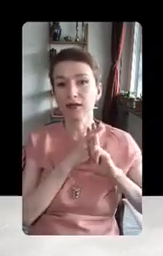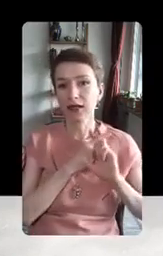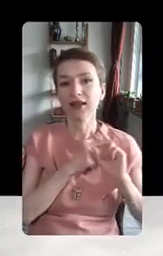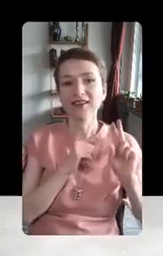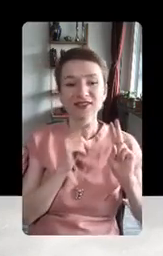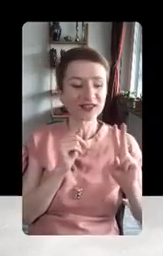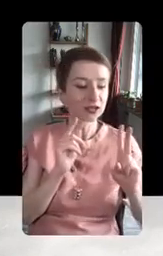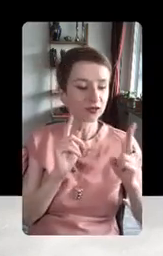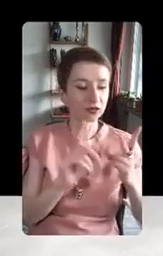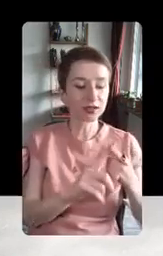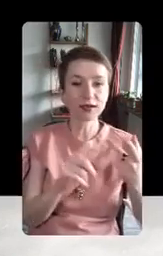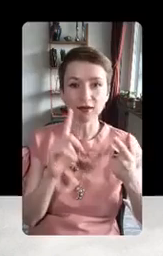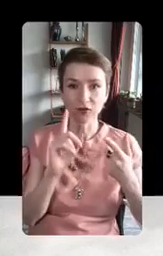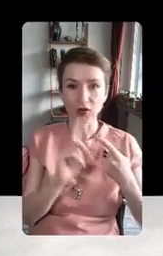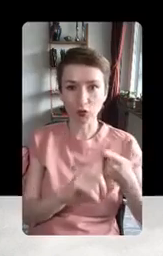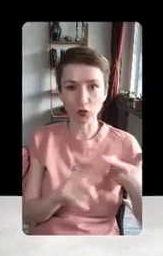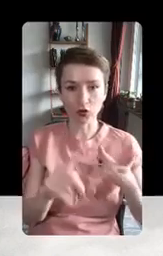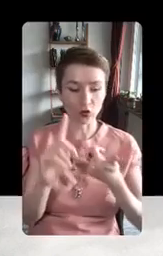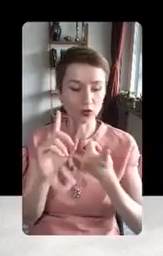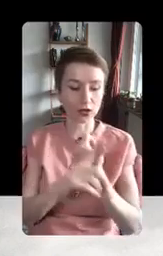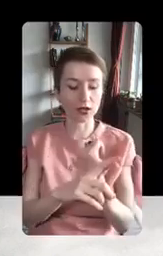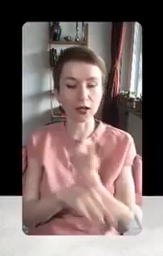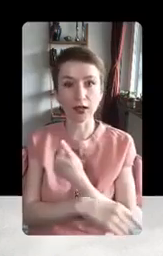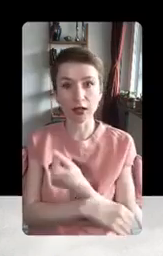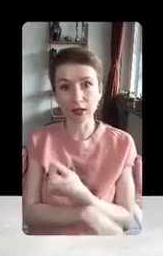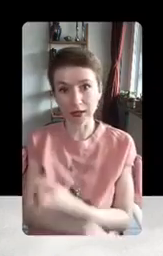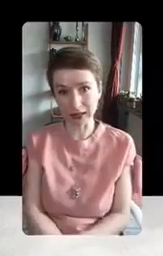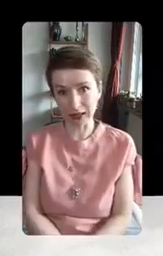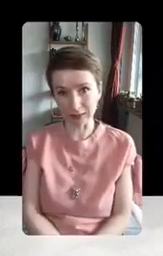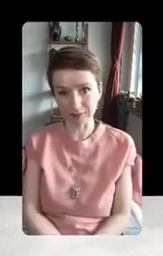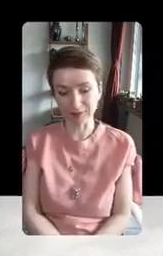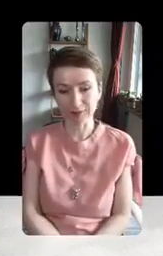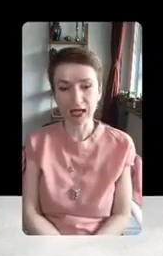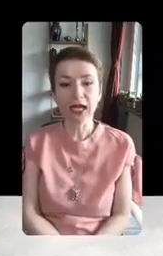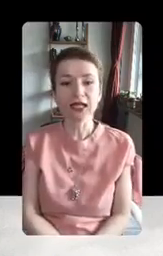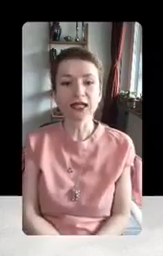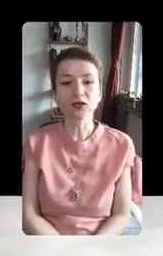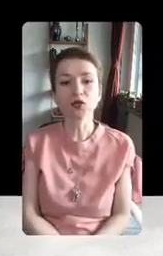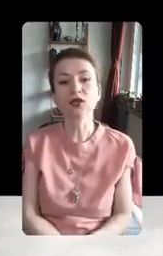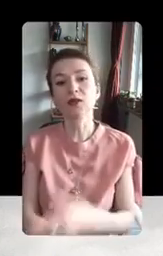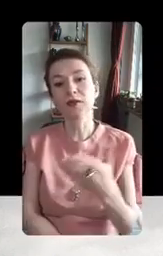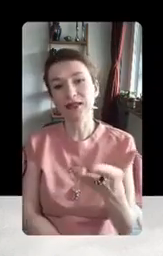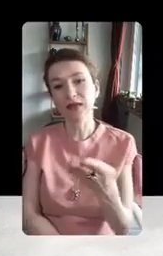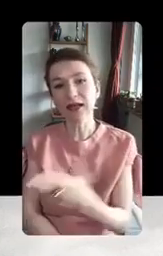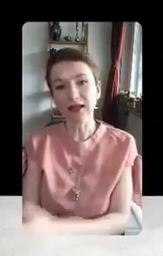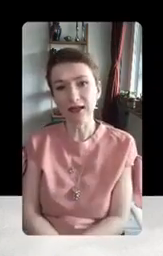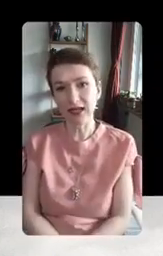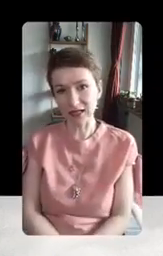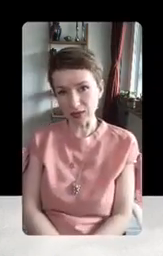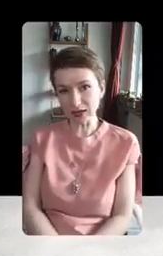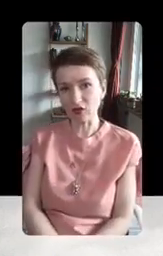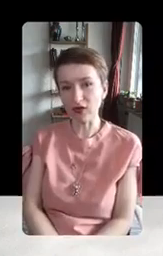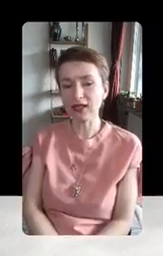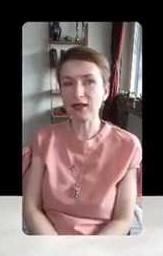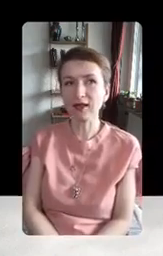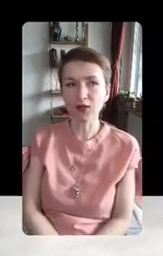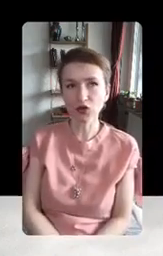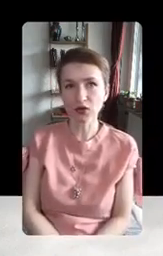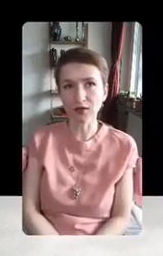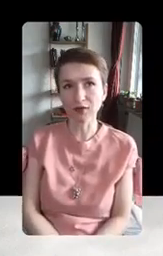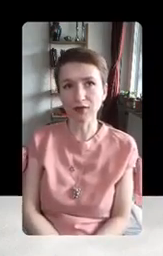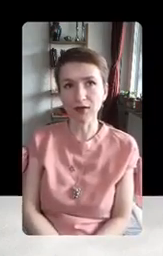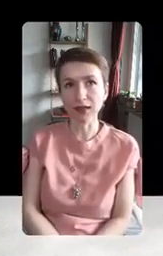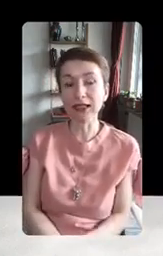3К. Все вот эти вот церковь, кухню и детей. Дело в том, что сама по себе Эльза Бесков